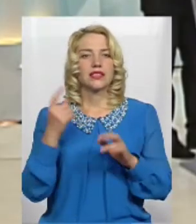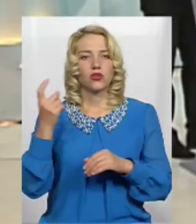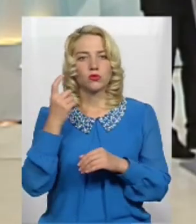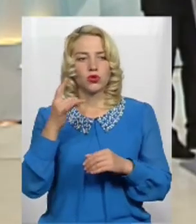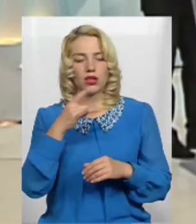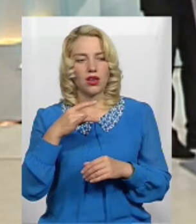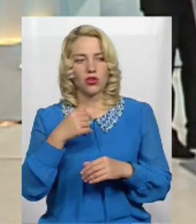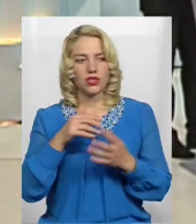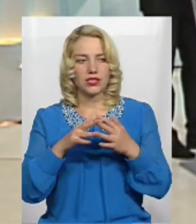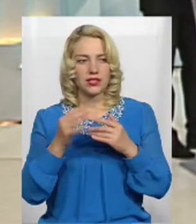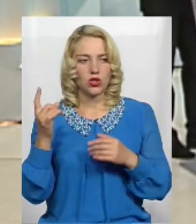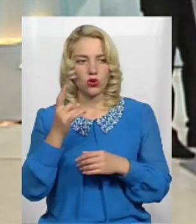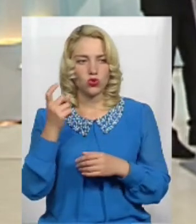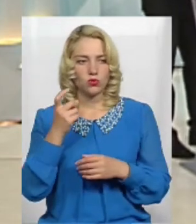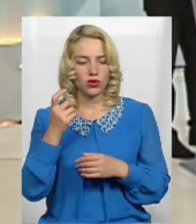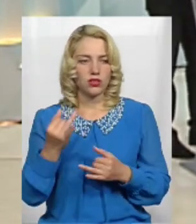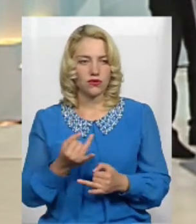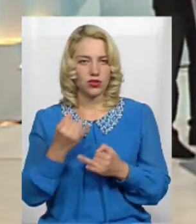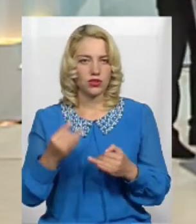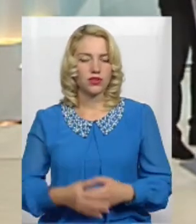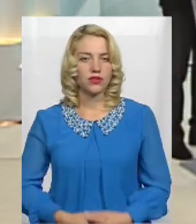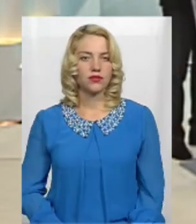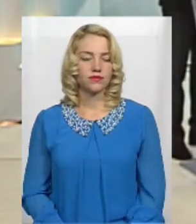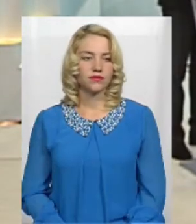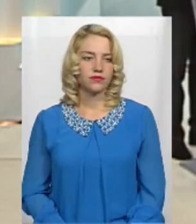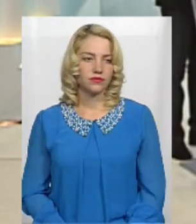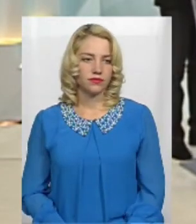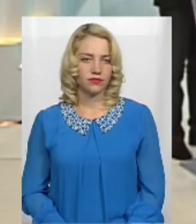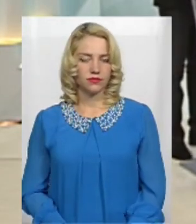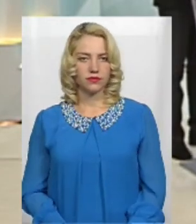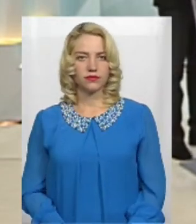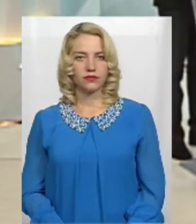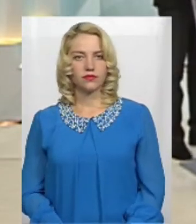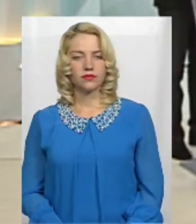сільськогосподарський район, сільське господарство. Прошу, сільське господарство.